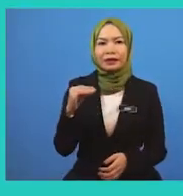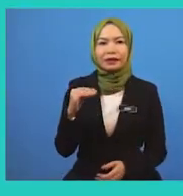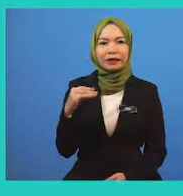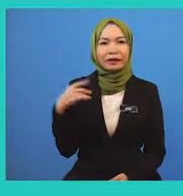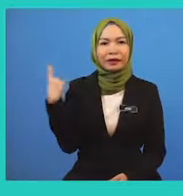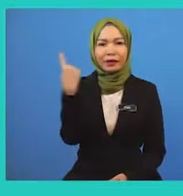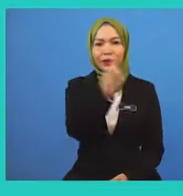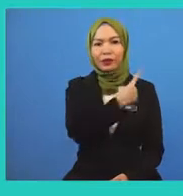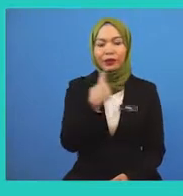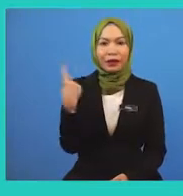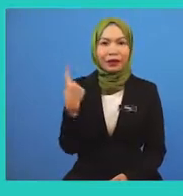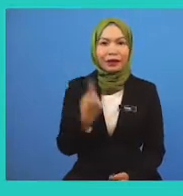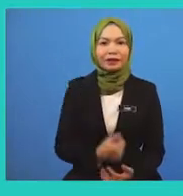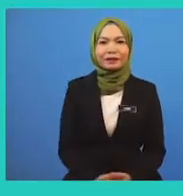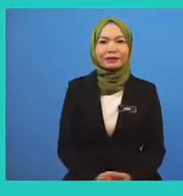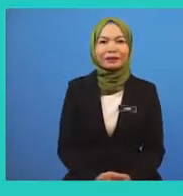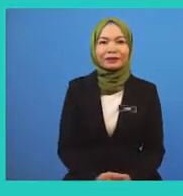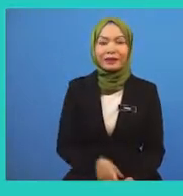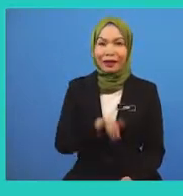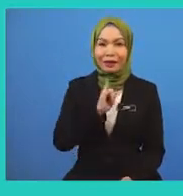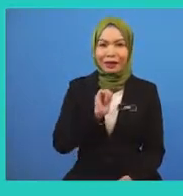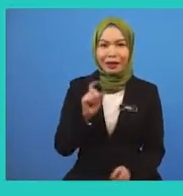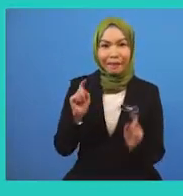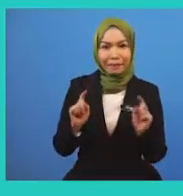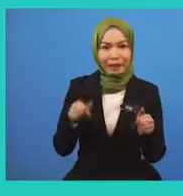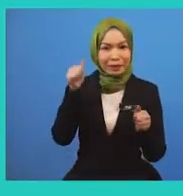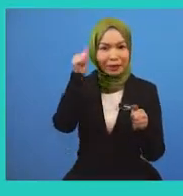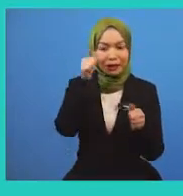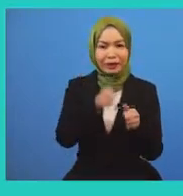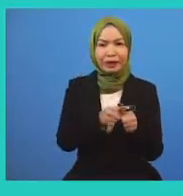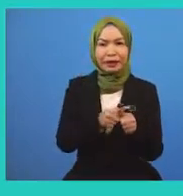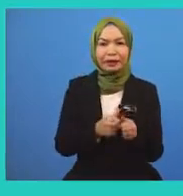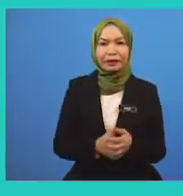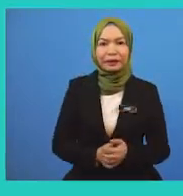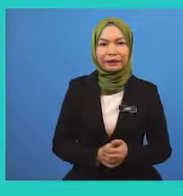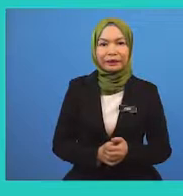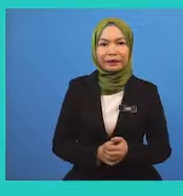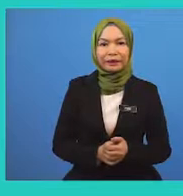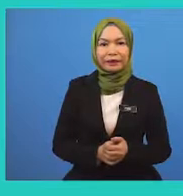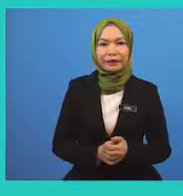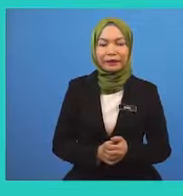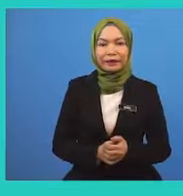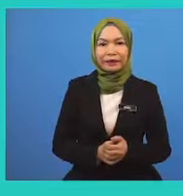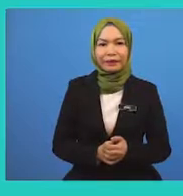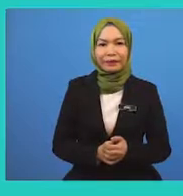Jadi, dalam topik ini saya mesti ingat. Mesti ingat apa ya